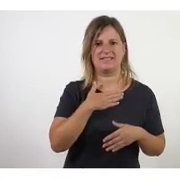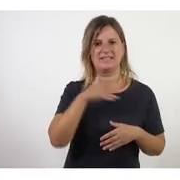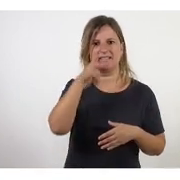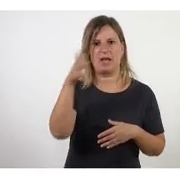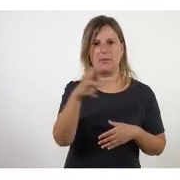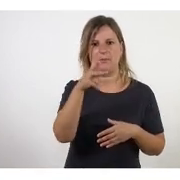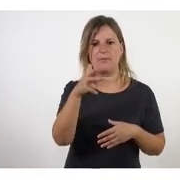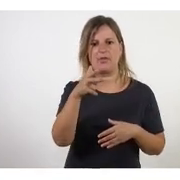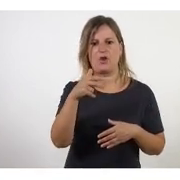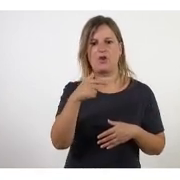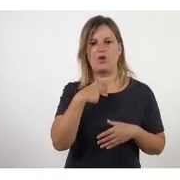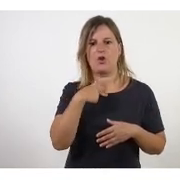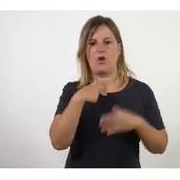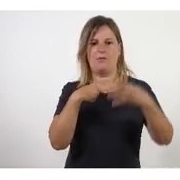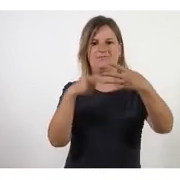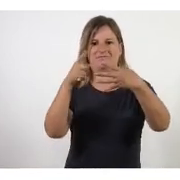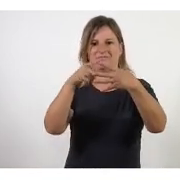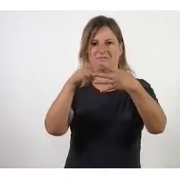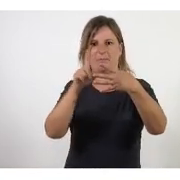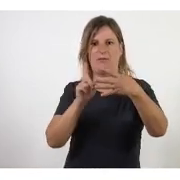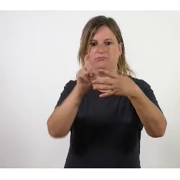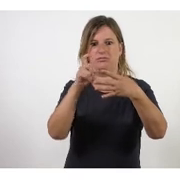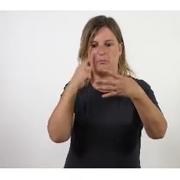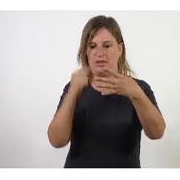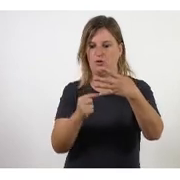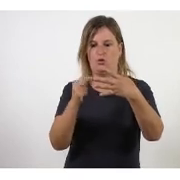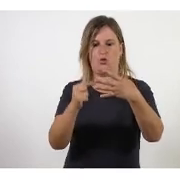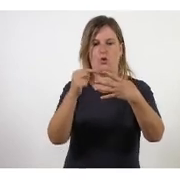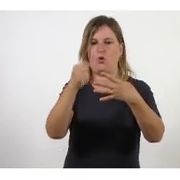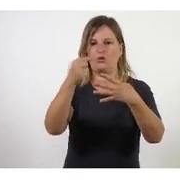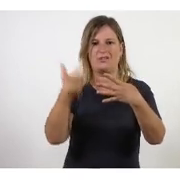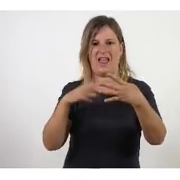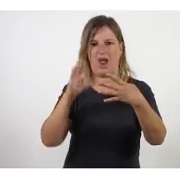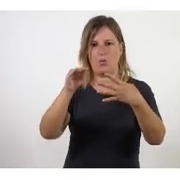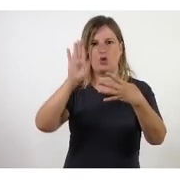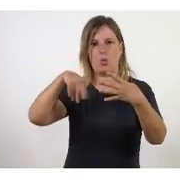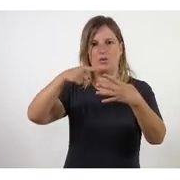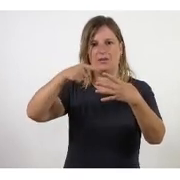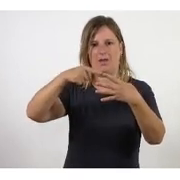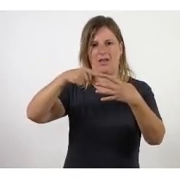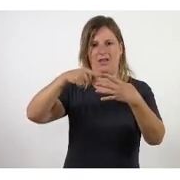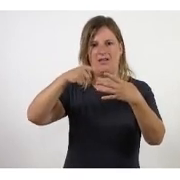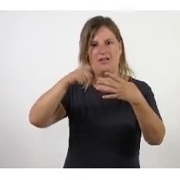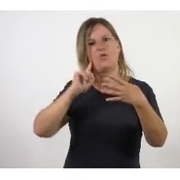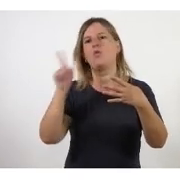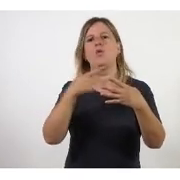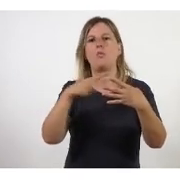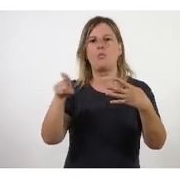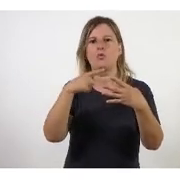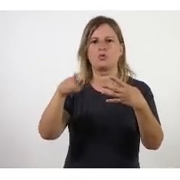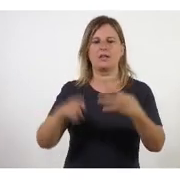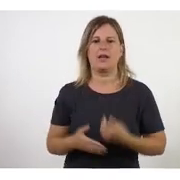li donarem a l'última pista. Les hem fet servir totes, les quatre pistes. L'última pista és la pista